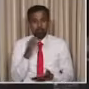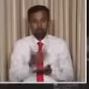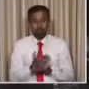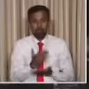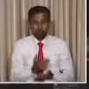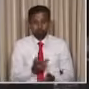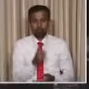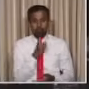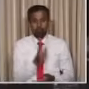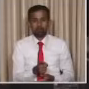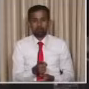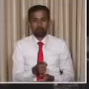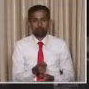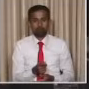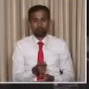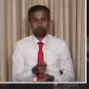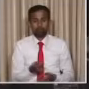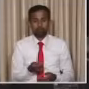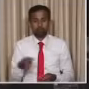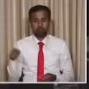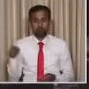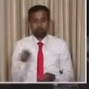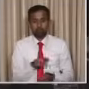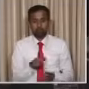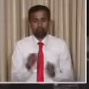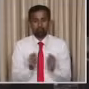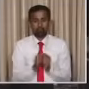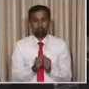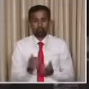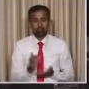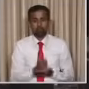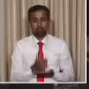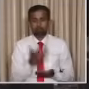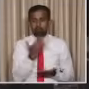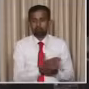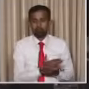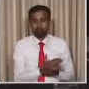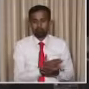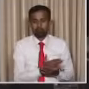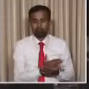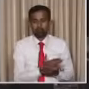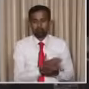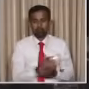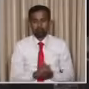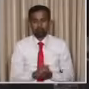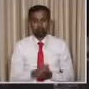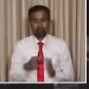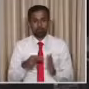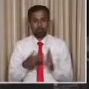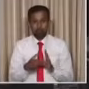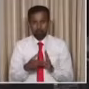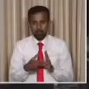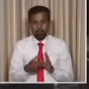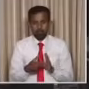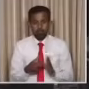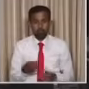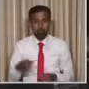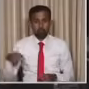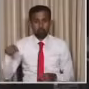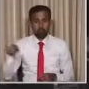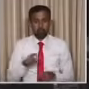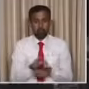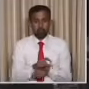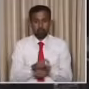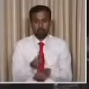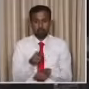කියලා. එහෙම තියෙද්දිත් මේ ප්‍රසම්පාදන ක්‍රියාවලිය මුළුමනින්ම නතර කරන තැනකට ඇවිල්ලා තියෙනවා. ඉතා මේ අයවැයේදී ප්‍රසම්පාදන